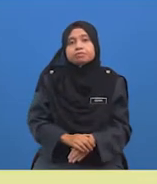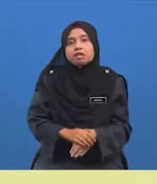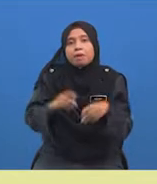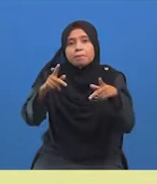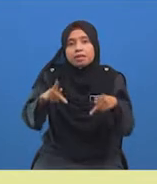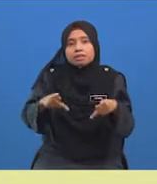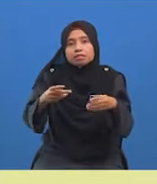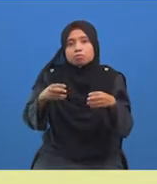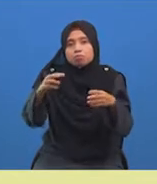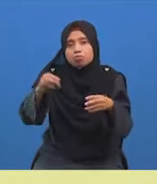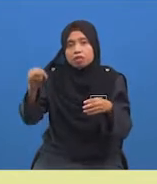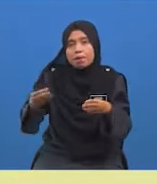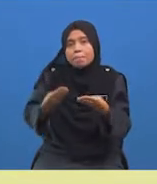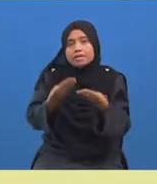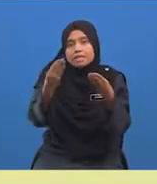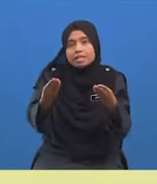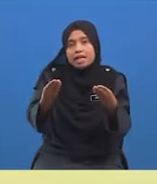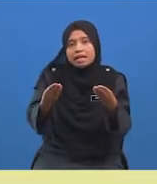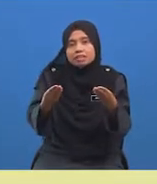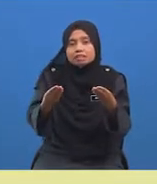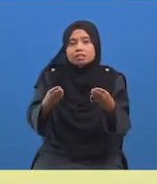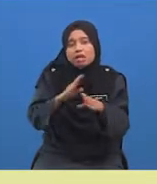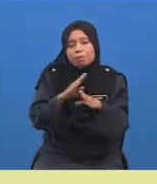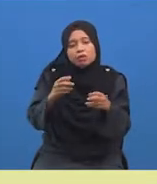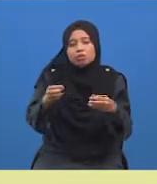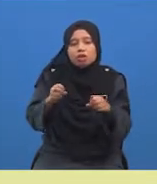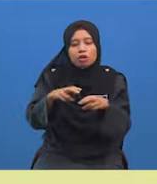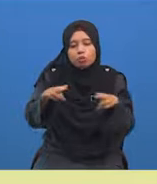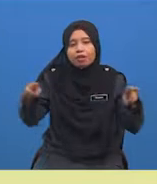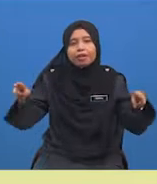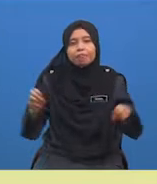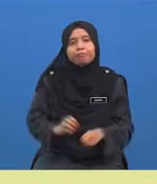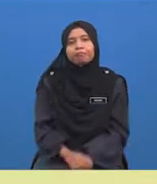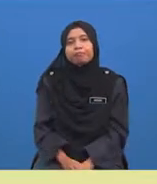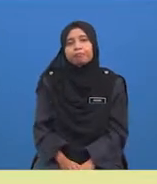Pelajar dikehendaki memberikan sahaja fakta tanpa menghuraikannya.